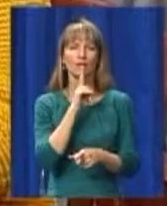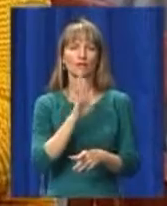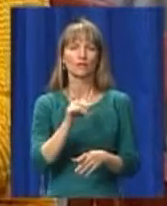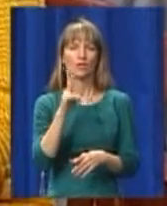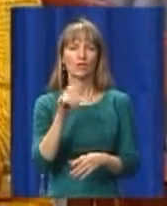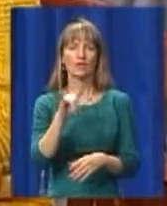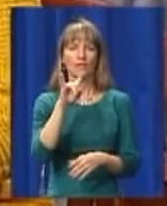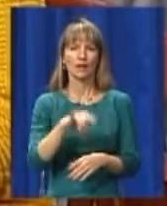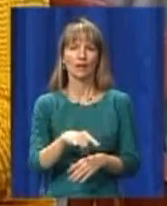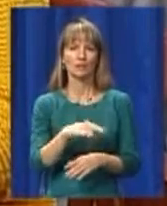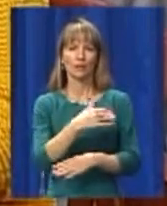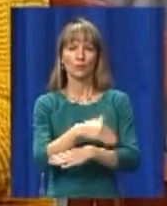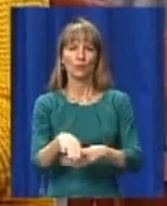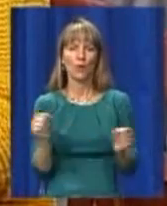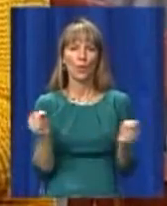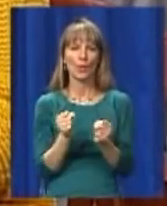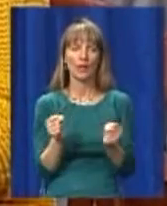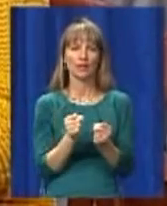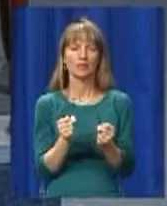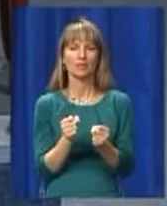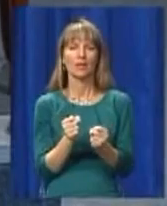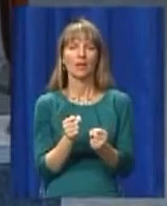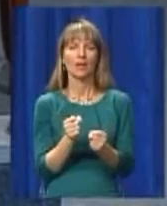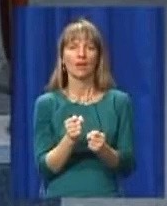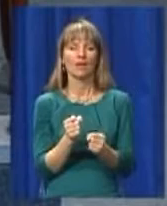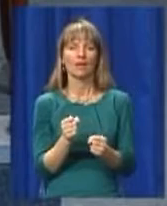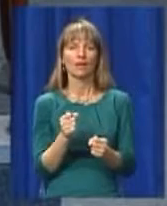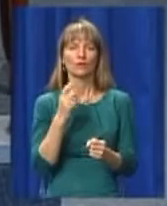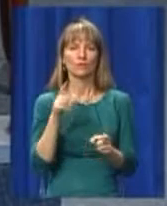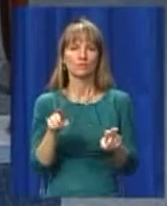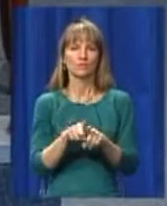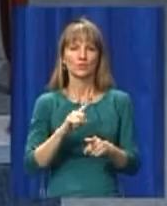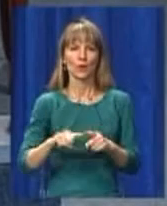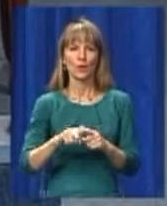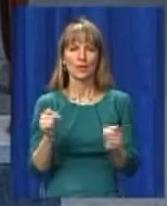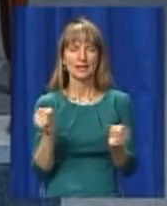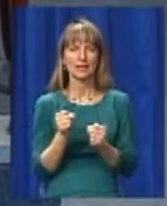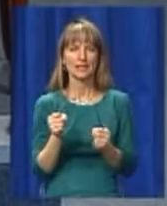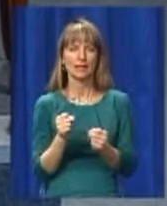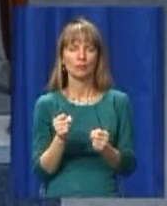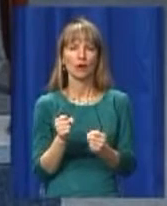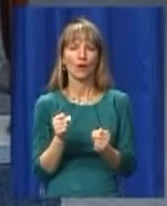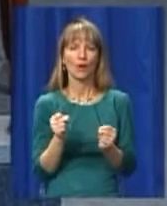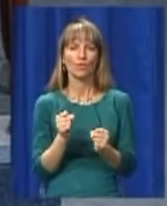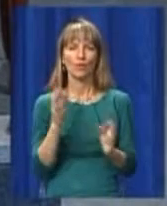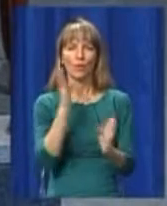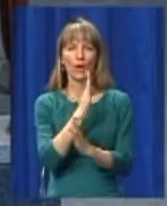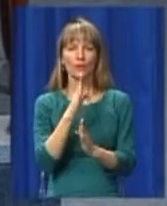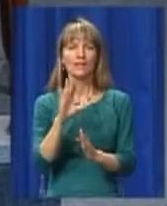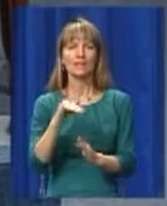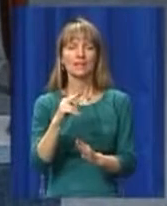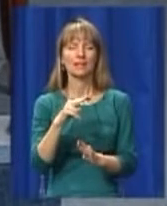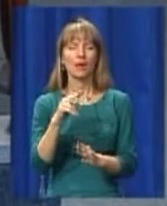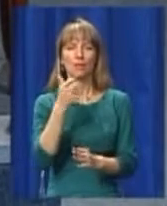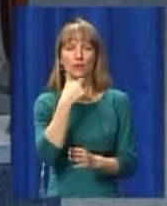за вікном так холодно, та ось по осінньому, по зимовому навіть уже скоро така прохолодна погода, але від морозива